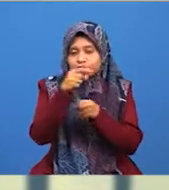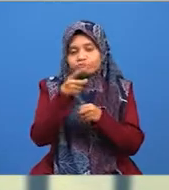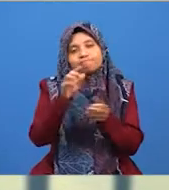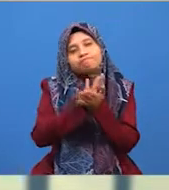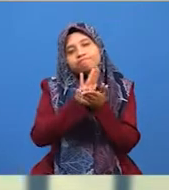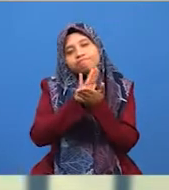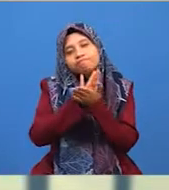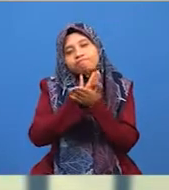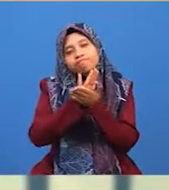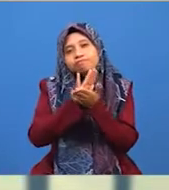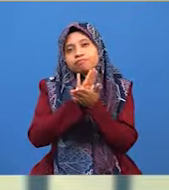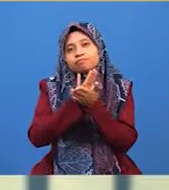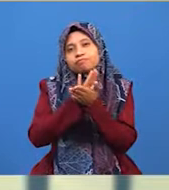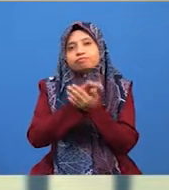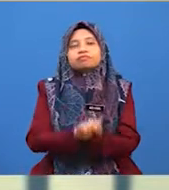semua.